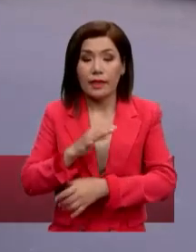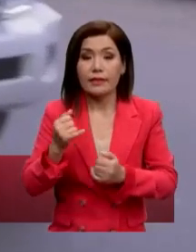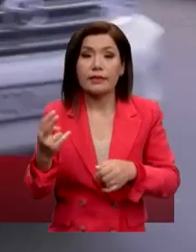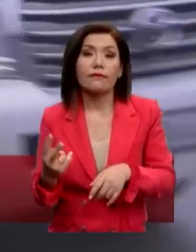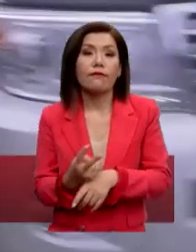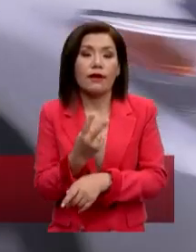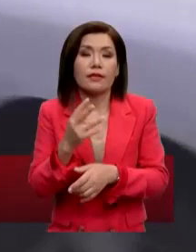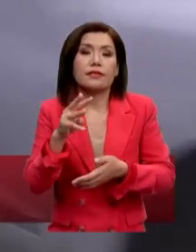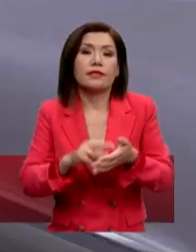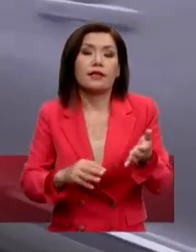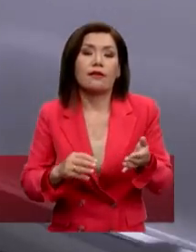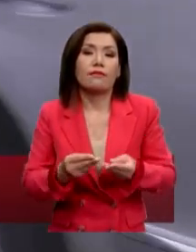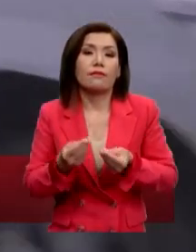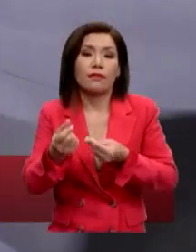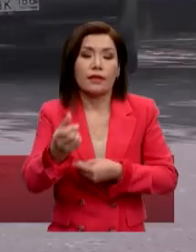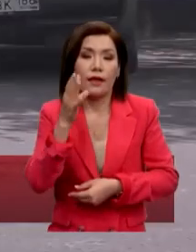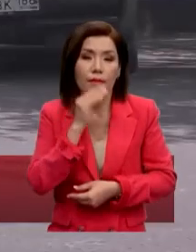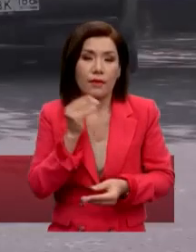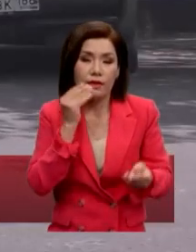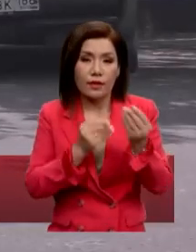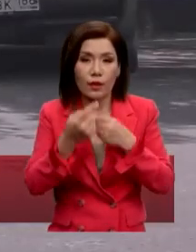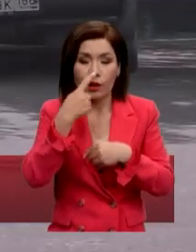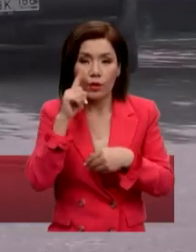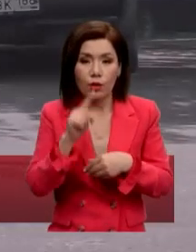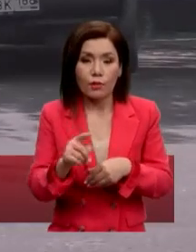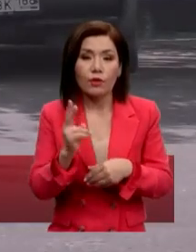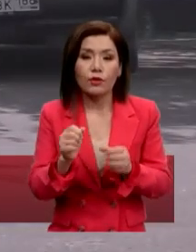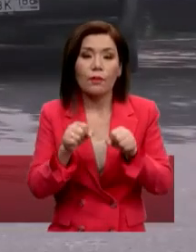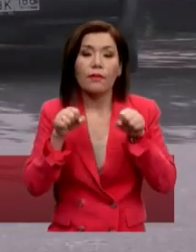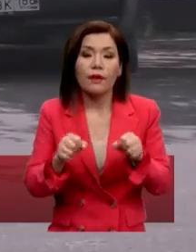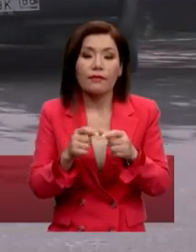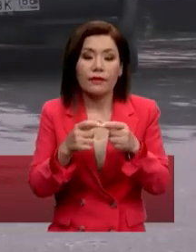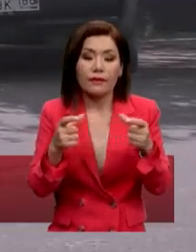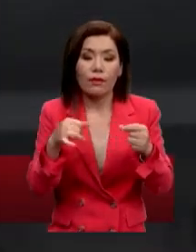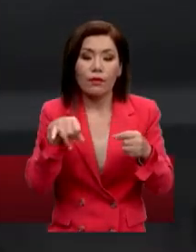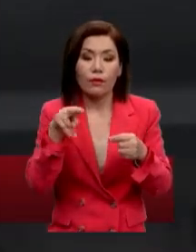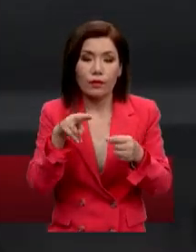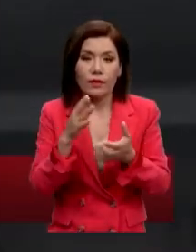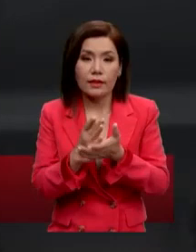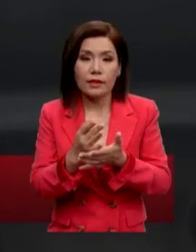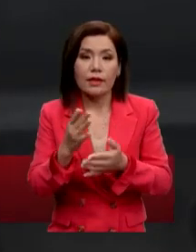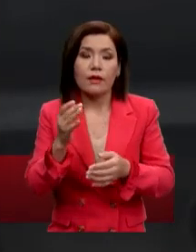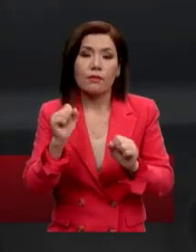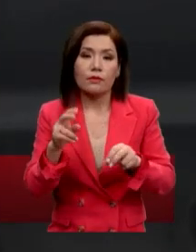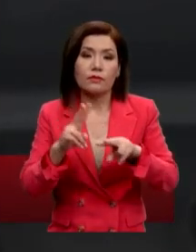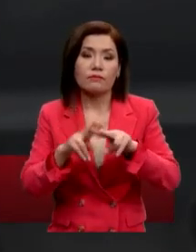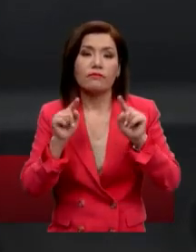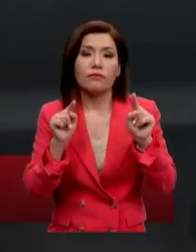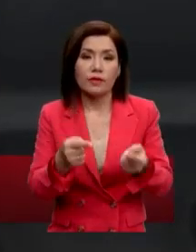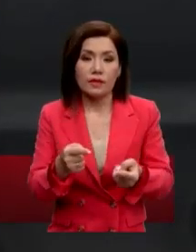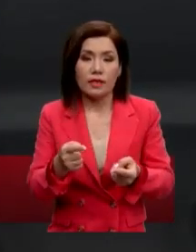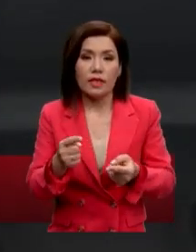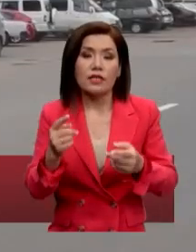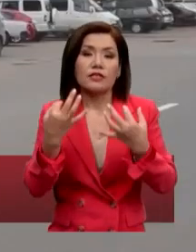есеге ұлғайтылды. Жалған номер таққаны үшін жүргізу куәлігімен қоса бас бостандығынан да айырылу қаупі бар.